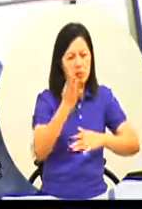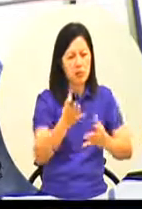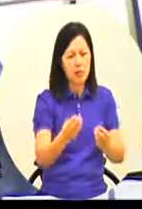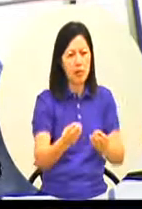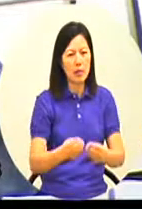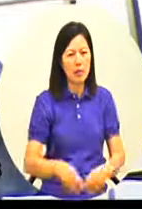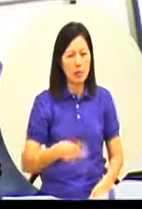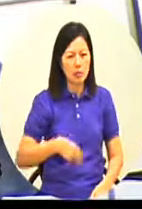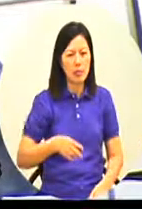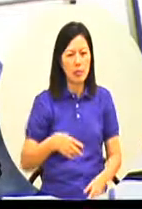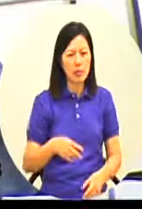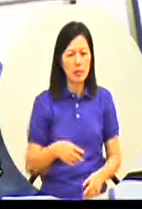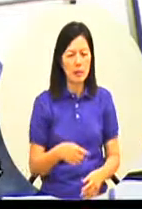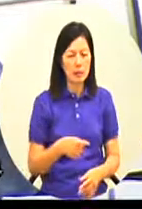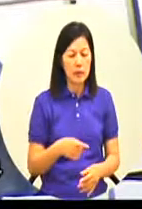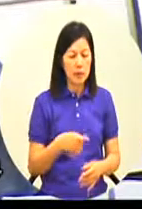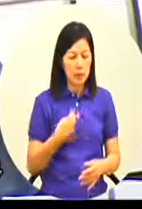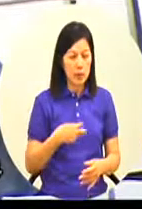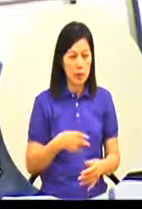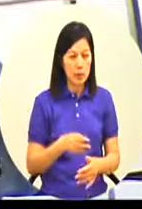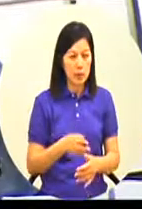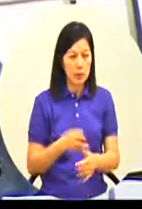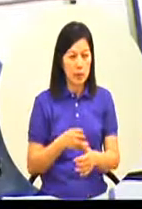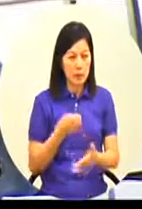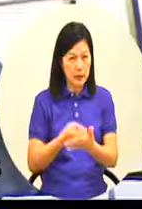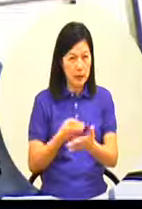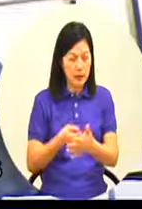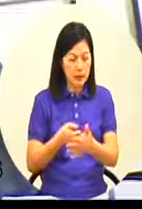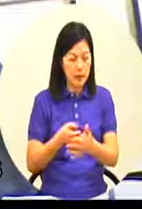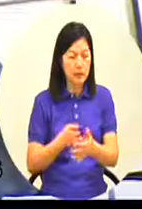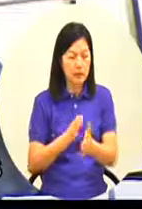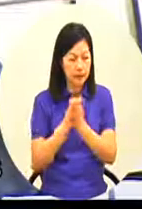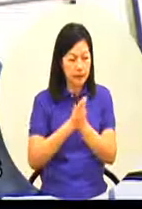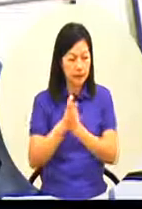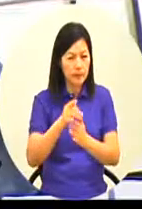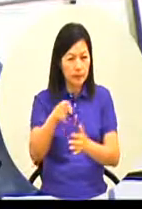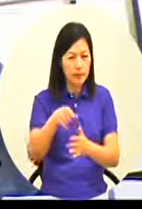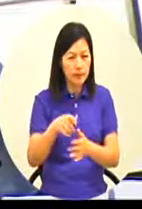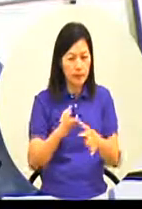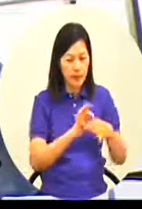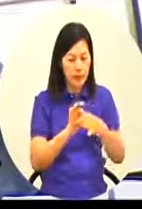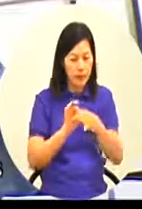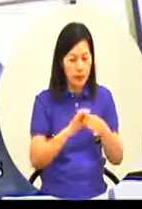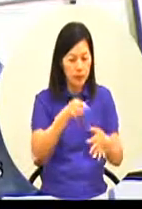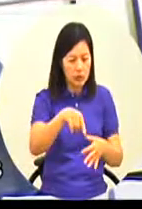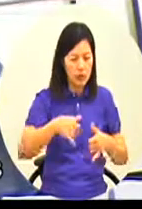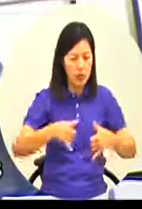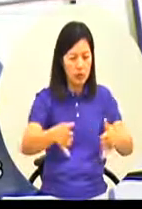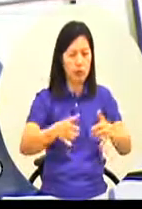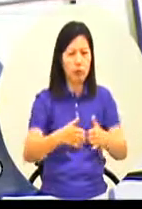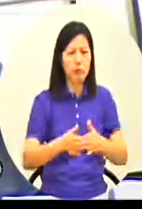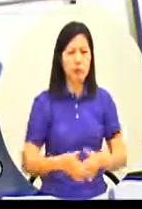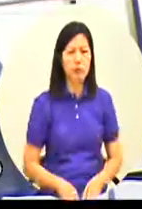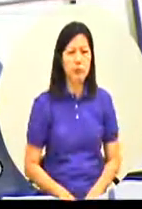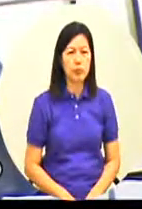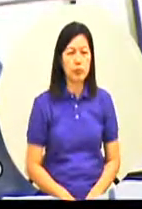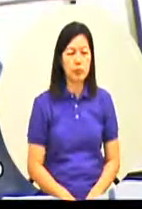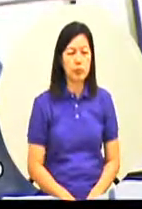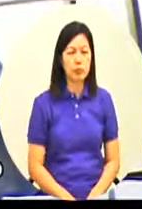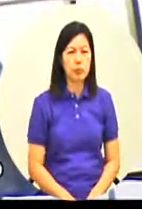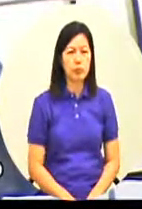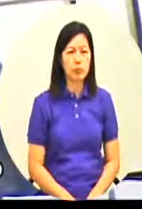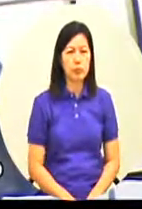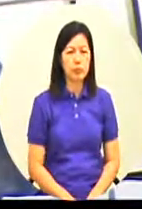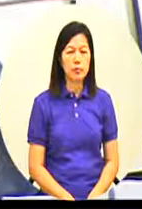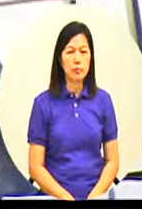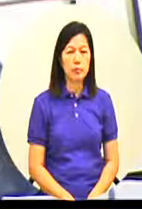也强烈的建议，也希望局长呢，关心我们这一条道路。谢谢处长，请坐。那我